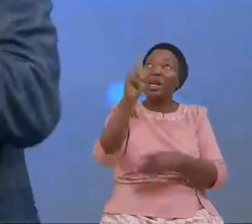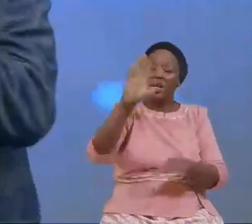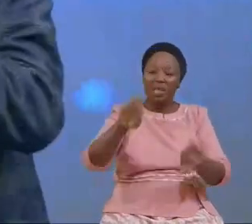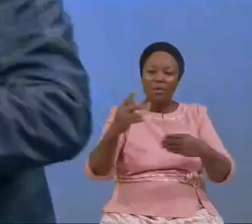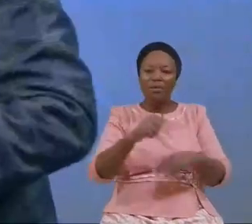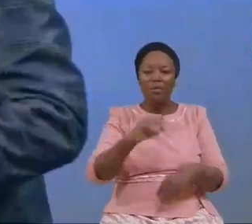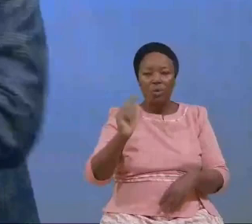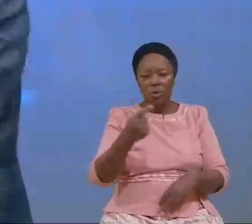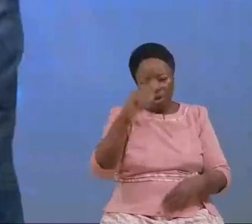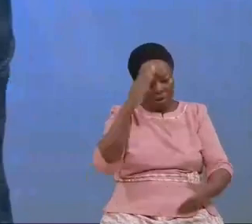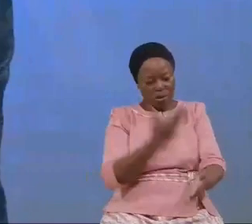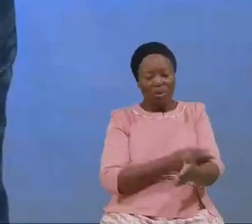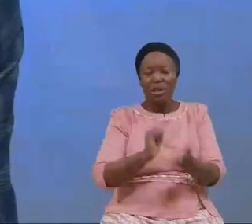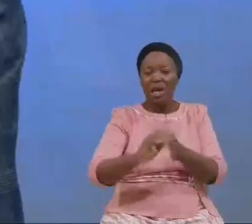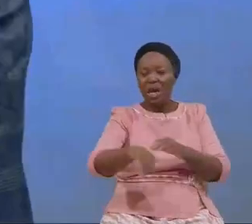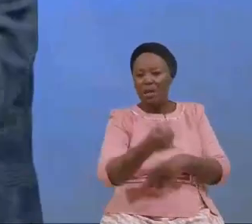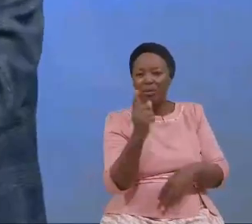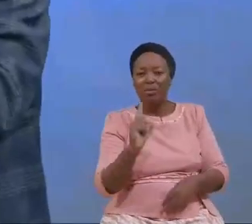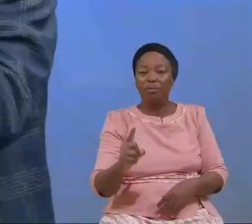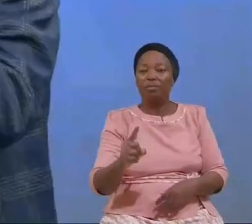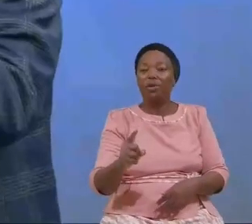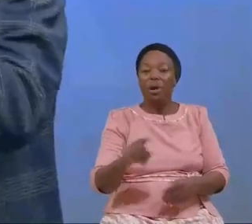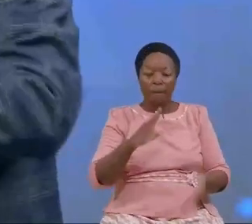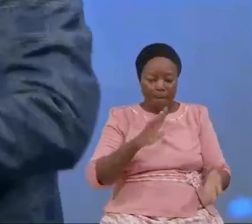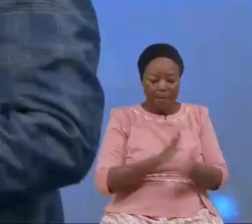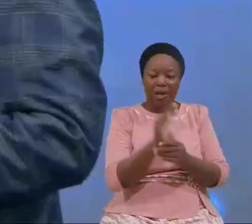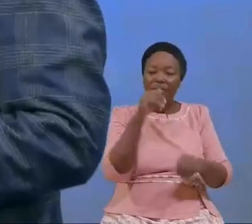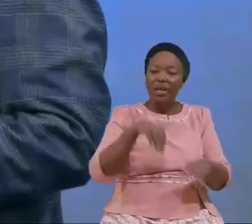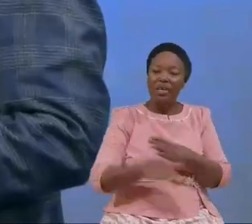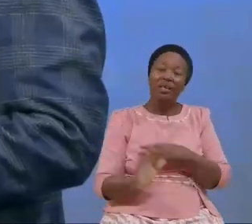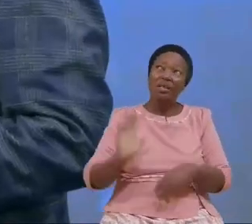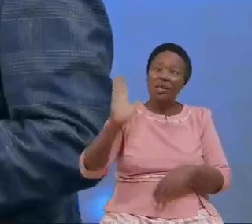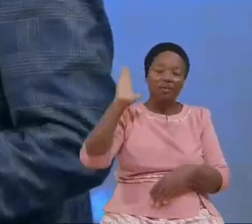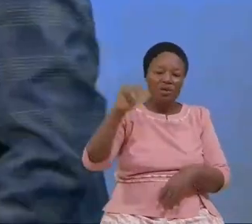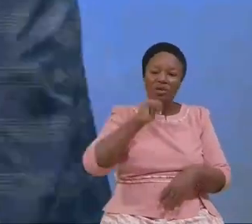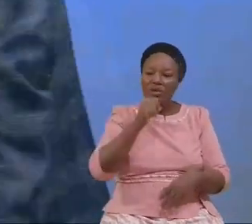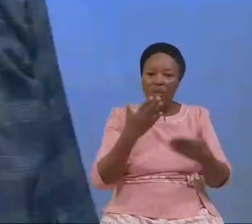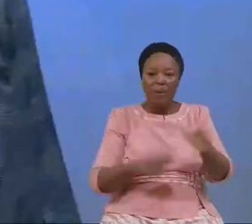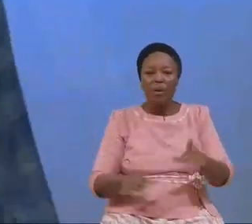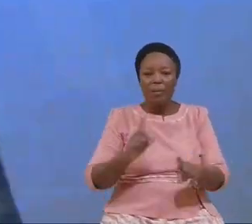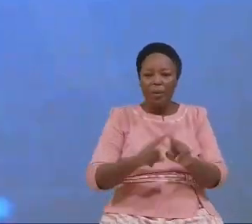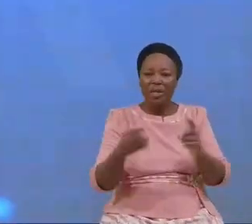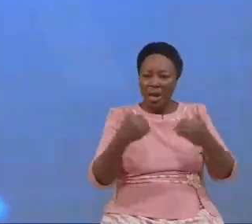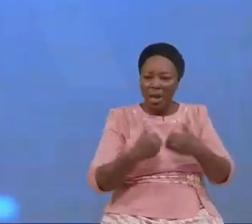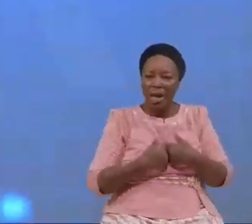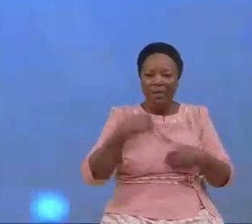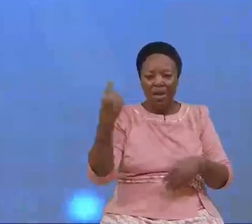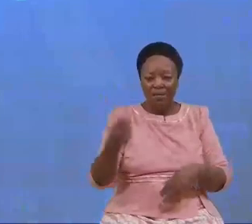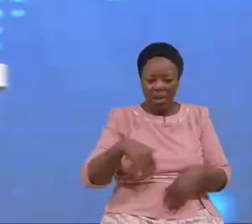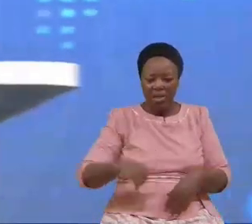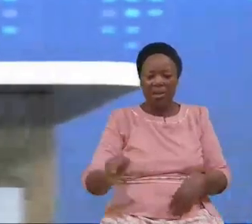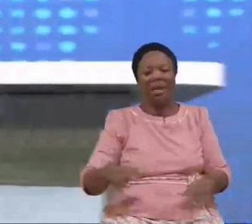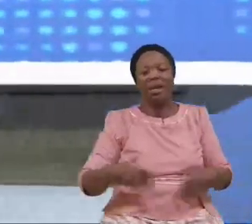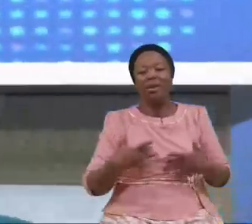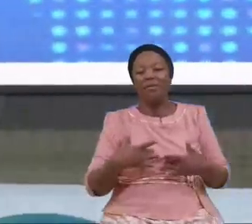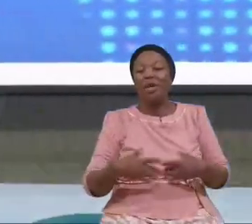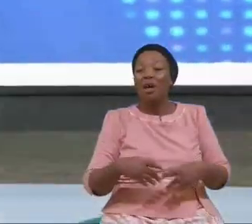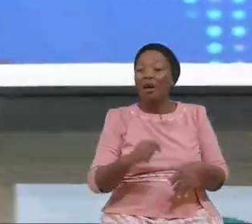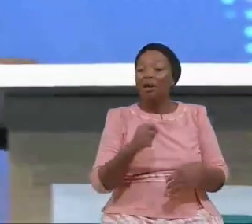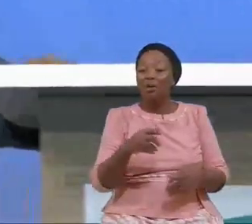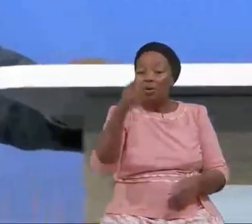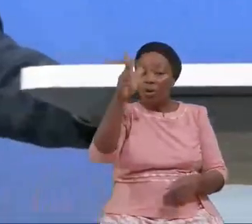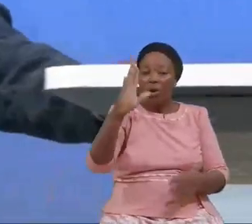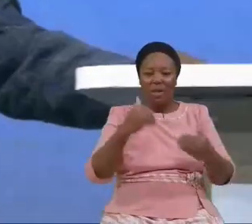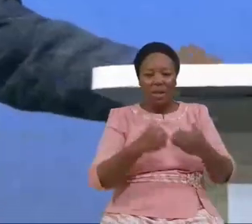afin que quiconque croit en lui le périsse point mais il est la vie éternelle Dieu